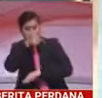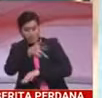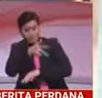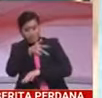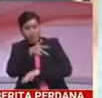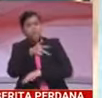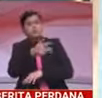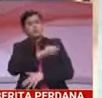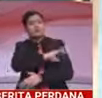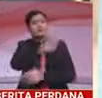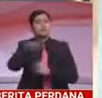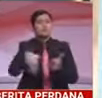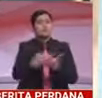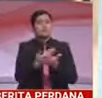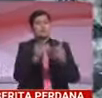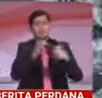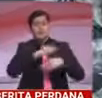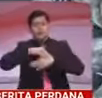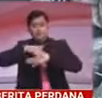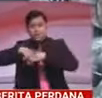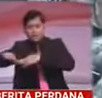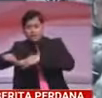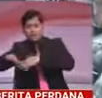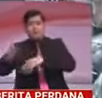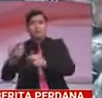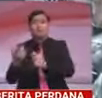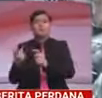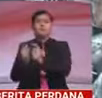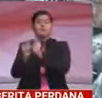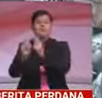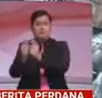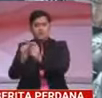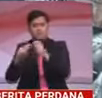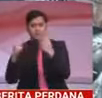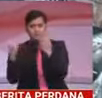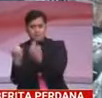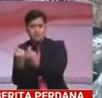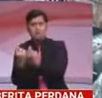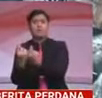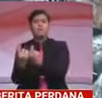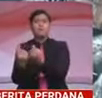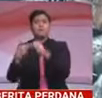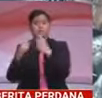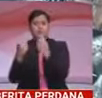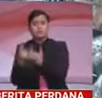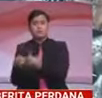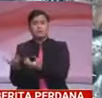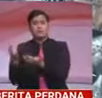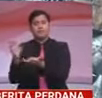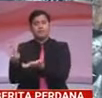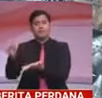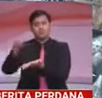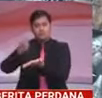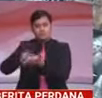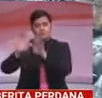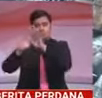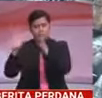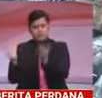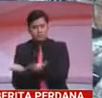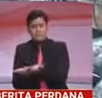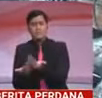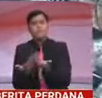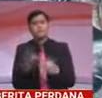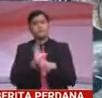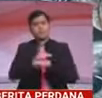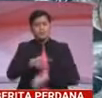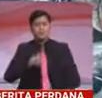should you have the same dia belum mengungkapkan pendakian tanggul setinggi 1 bulan tiga kilometer itu dengan tempo